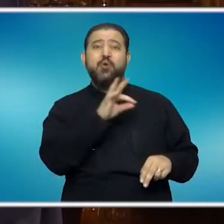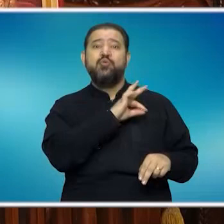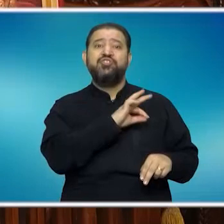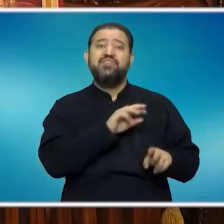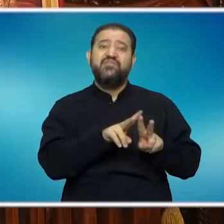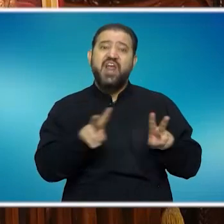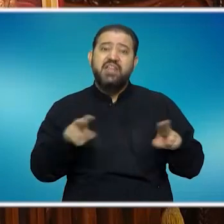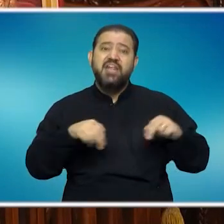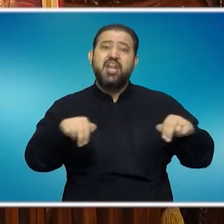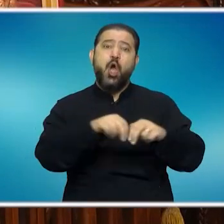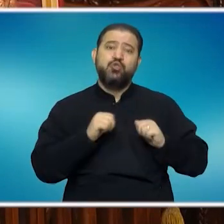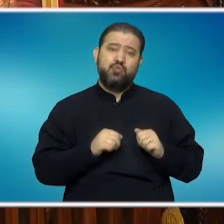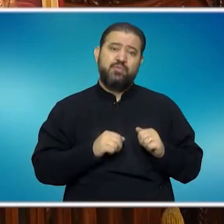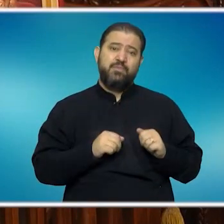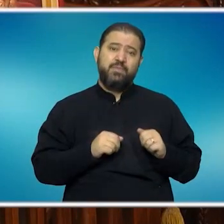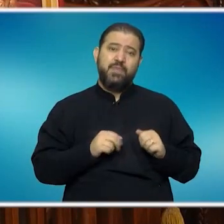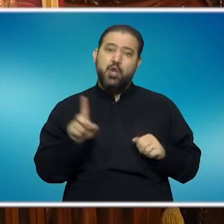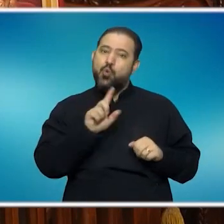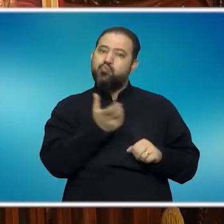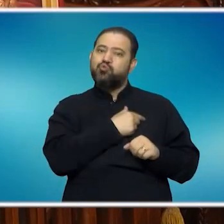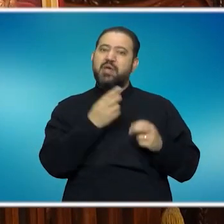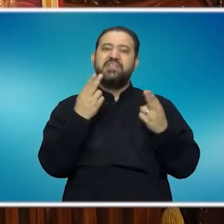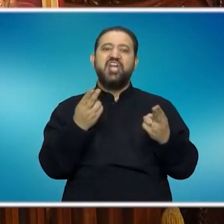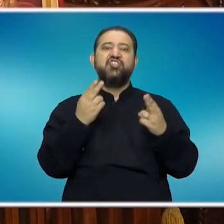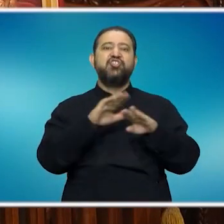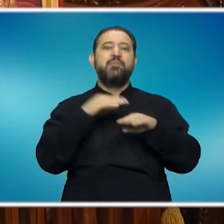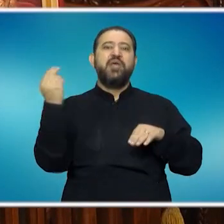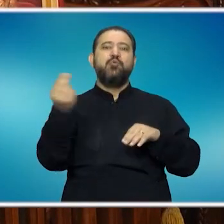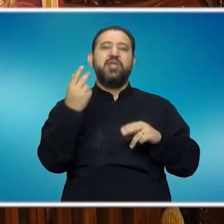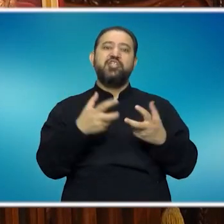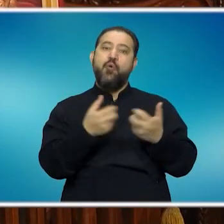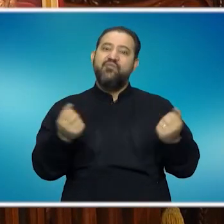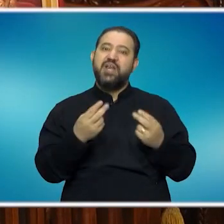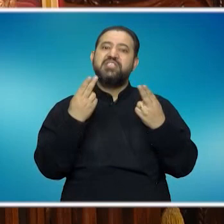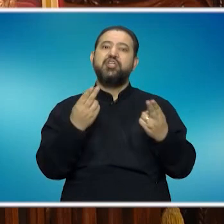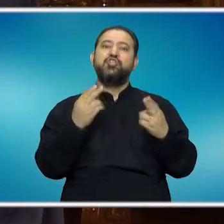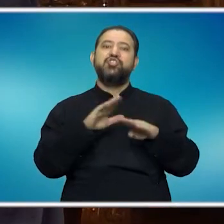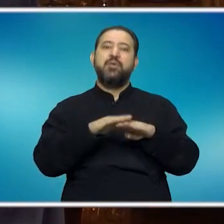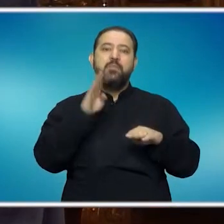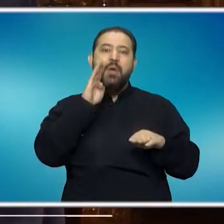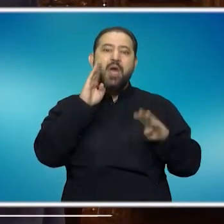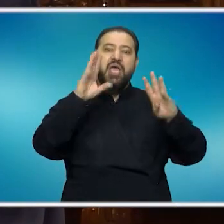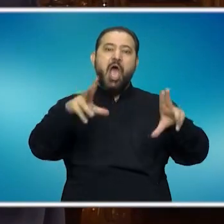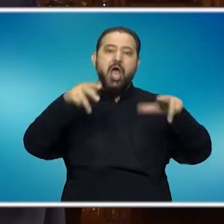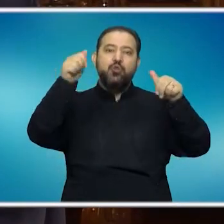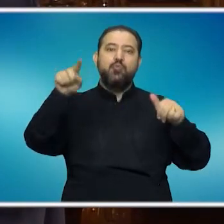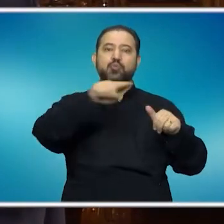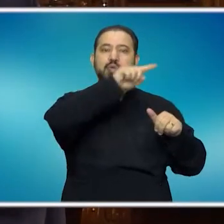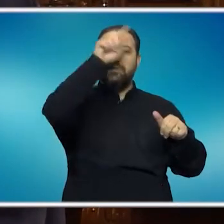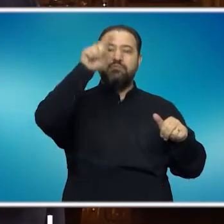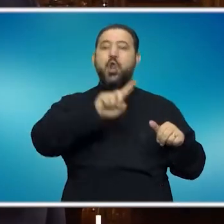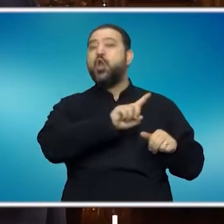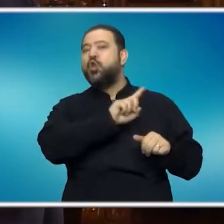omului. Deci nu putem să-L cinstim pe Dumnezeu fără să o cinstim și pe Maica Sa. Sigur că da, pentru că atunci ne îndoim